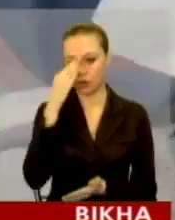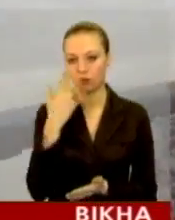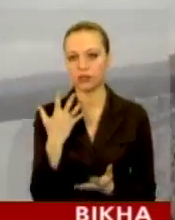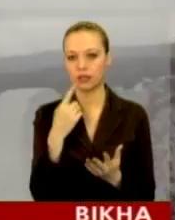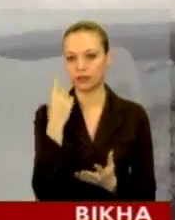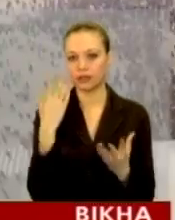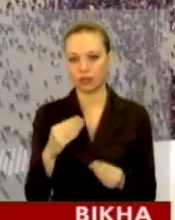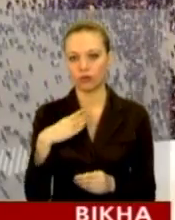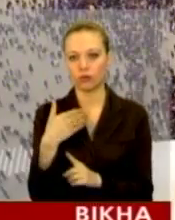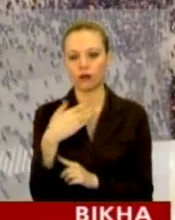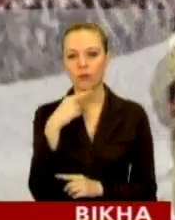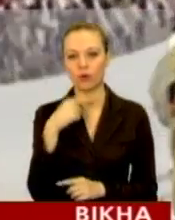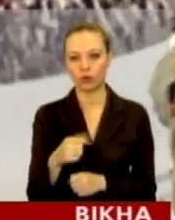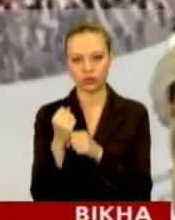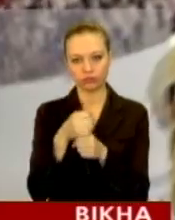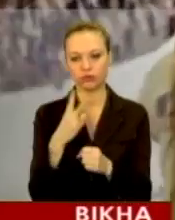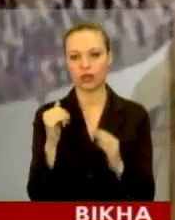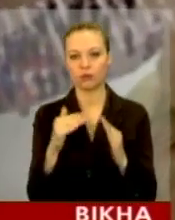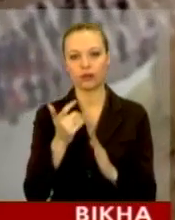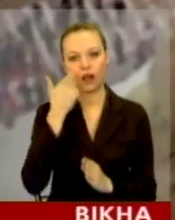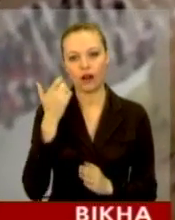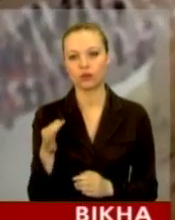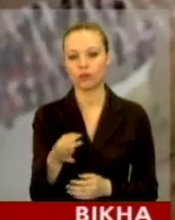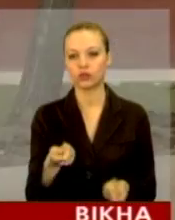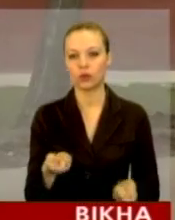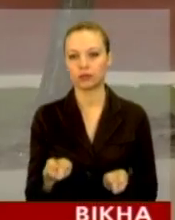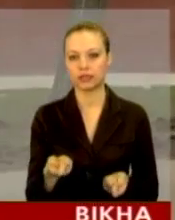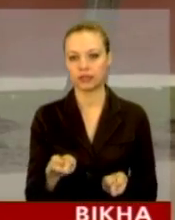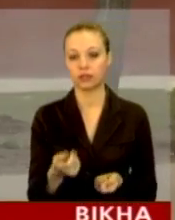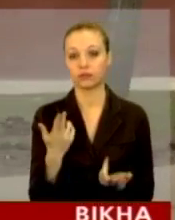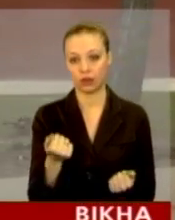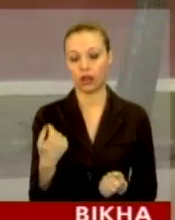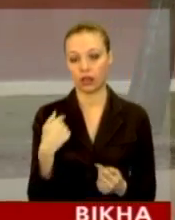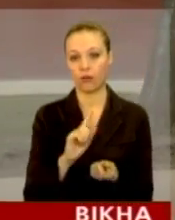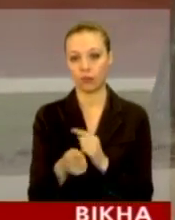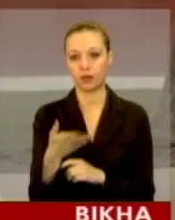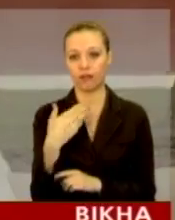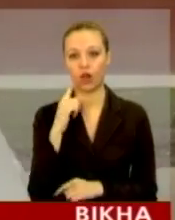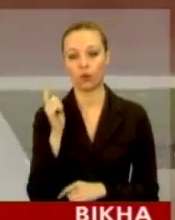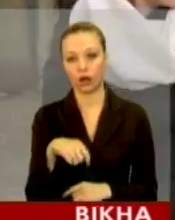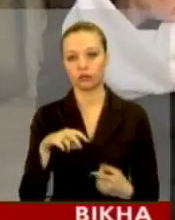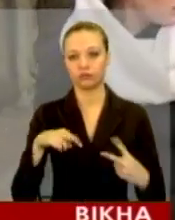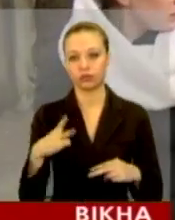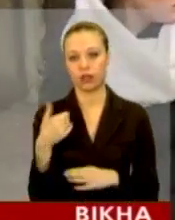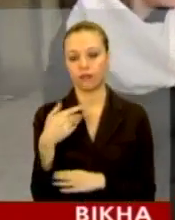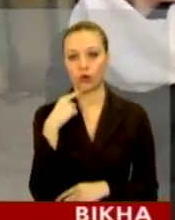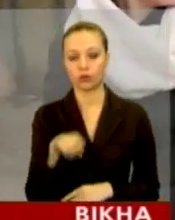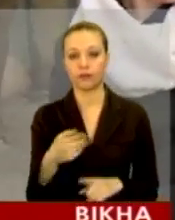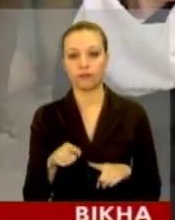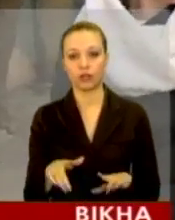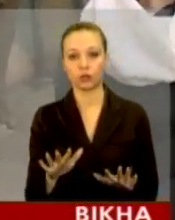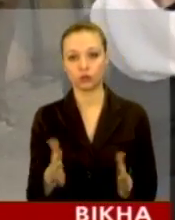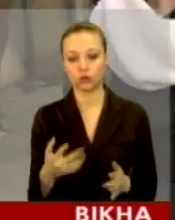днями повісив прапор Росії на будівлю Харківської обласної адміністрації. Да, я поміняв флаг України на флаг Росії. В даному